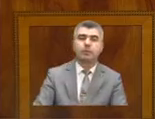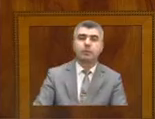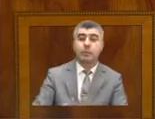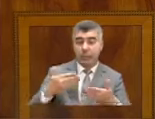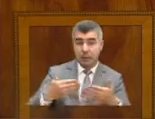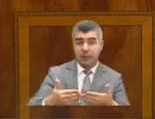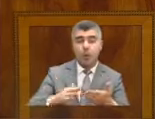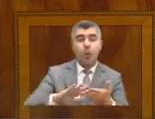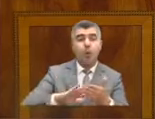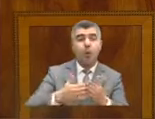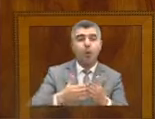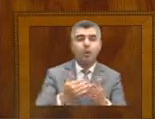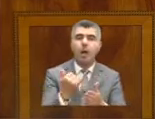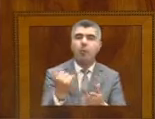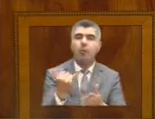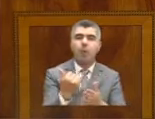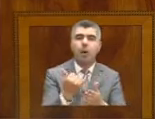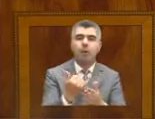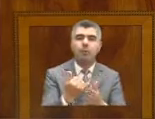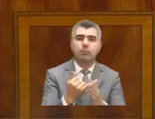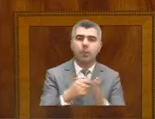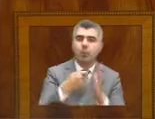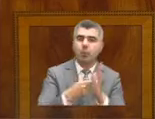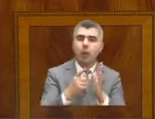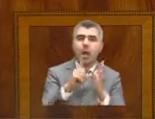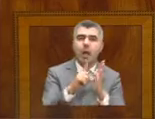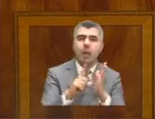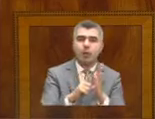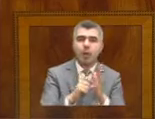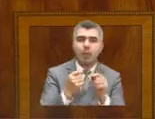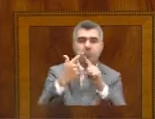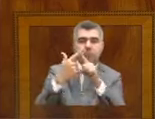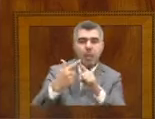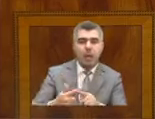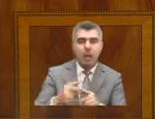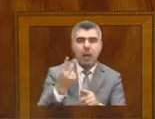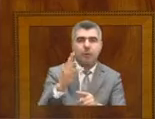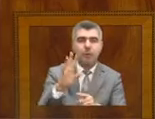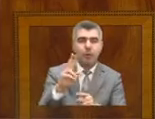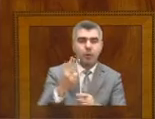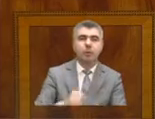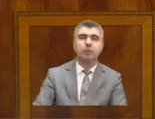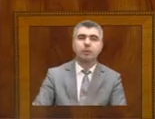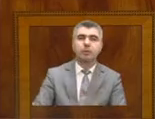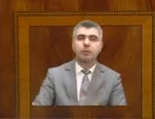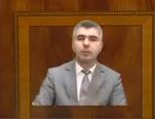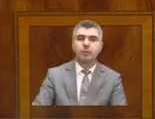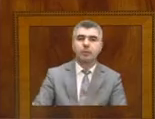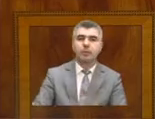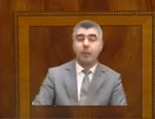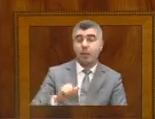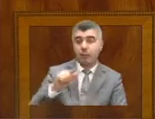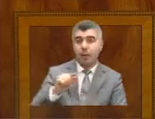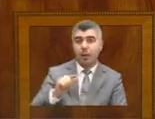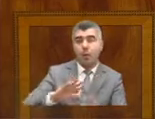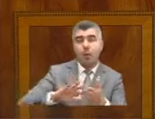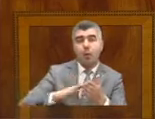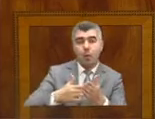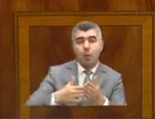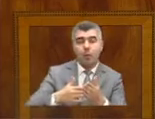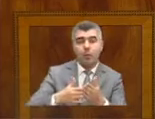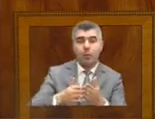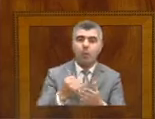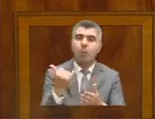تلكم أهم التوجهات التي جاء بها مشروع قانون المالية لسنة 2025 والتي نحرص من خلالها على